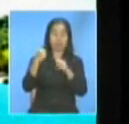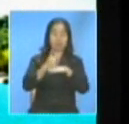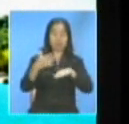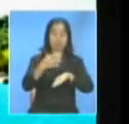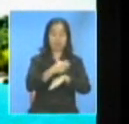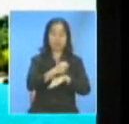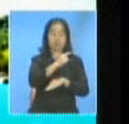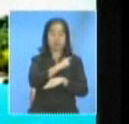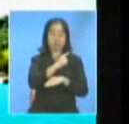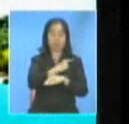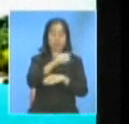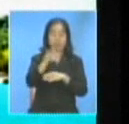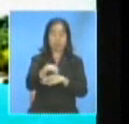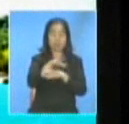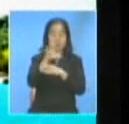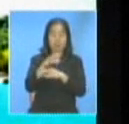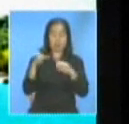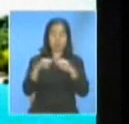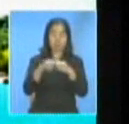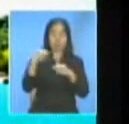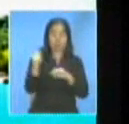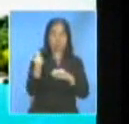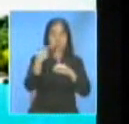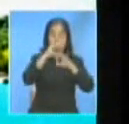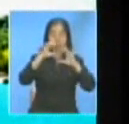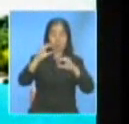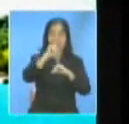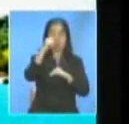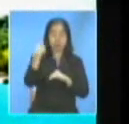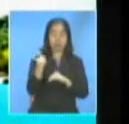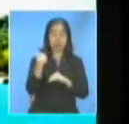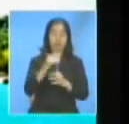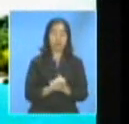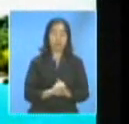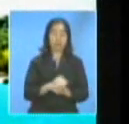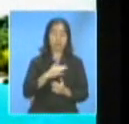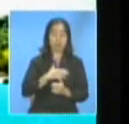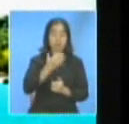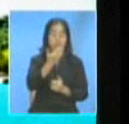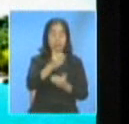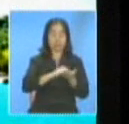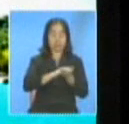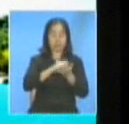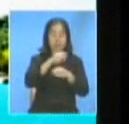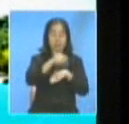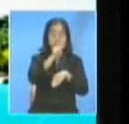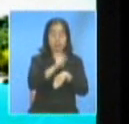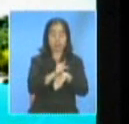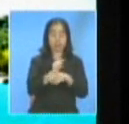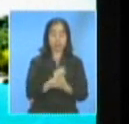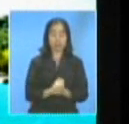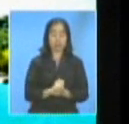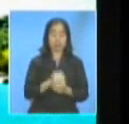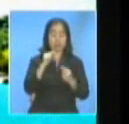ไปควบคุมครอบงำกับร่วมกับราชการท่านประธานผมขออนุญาตท่านประธานไป